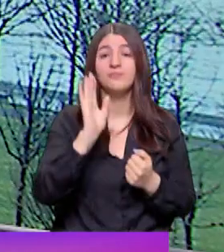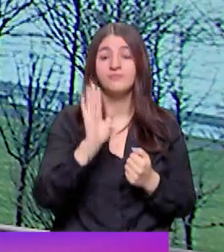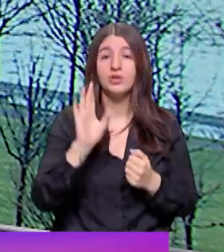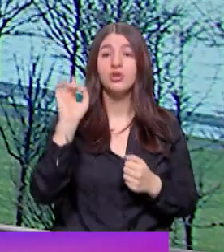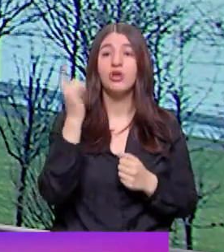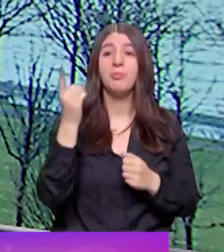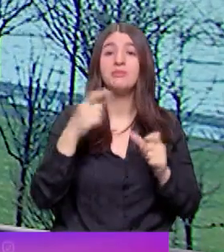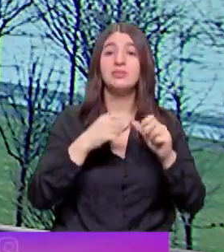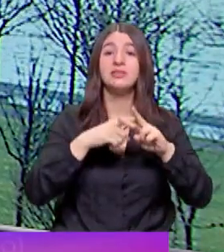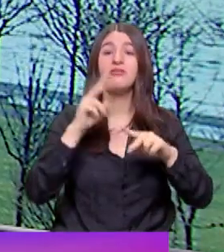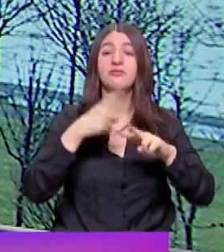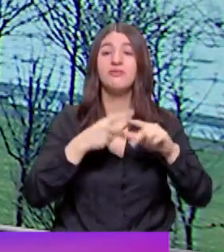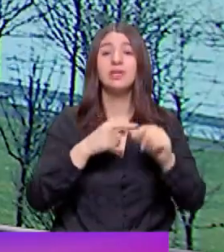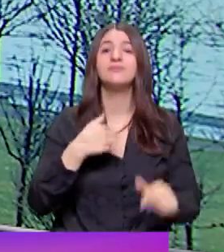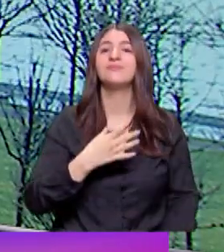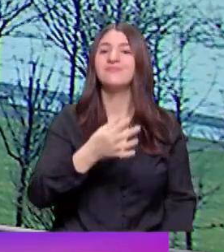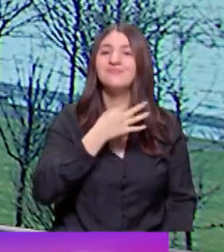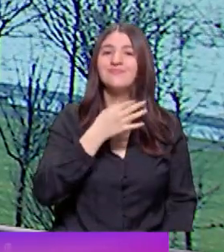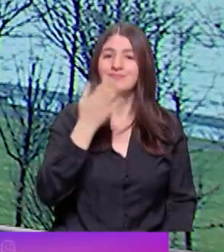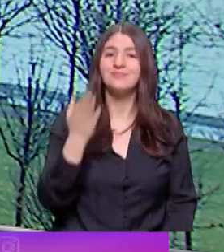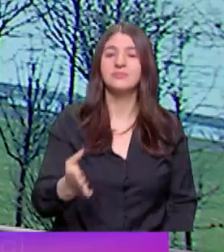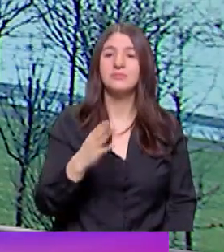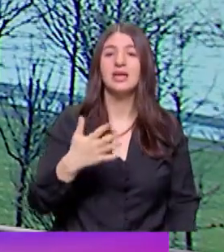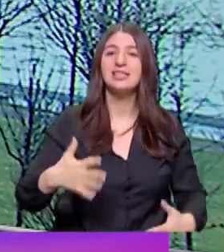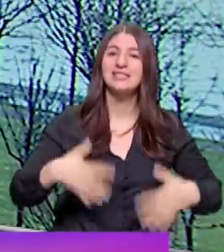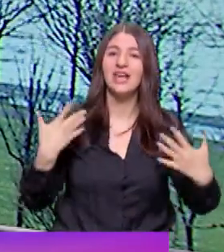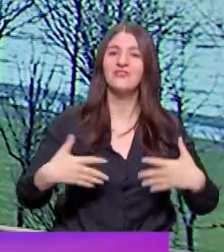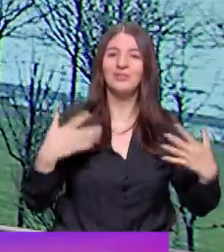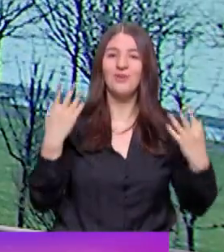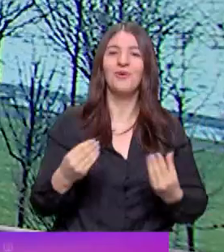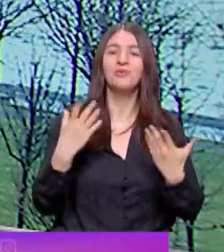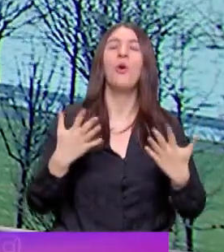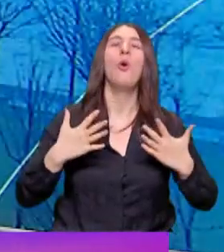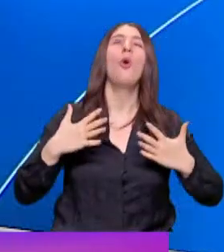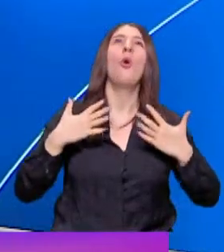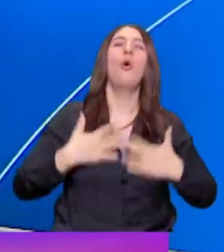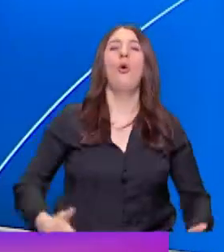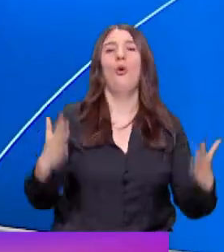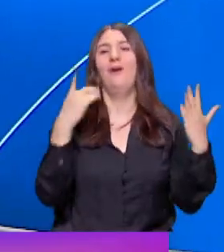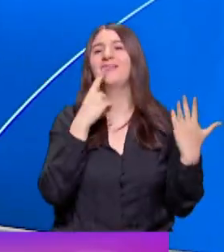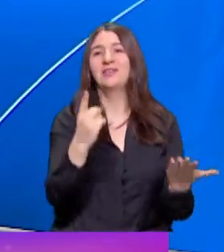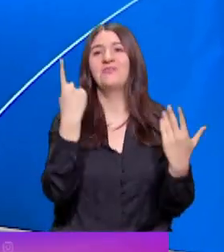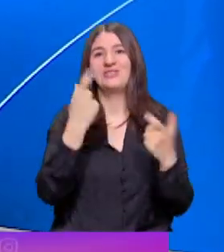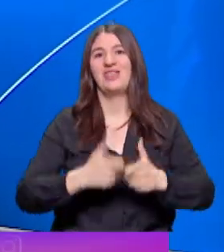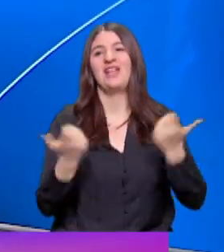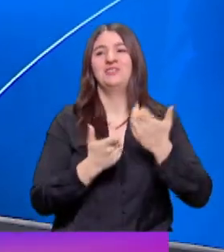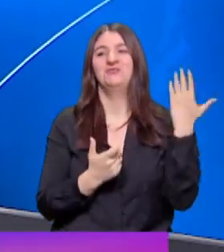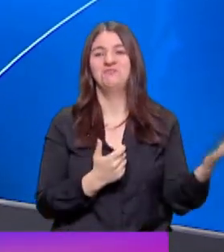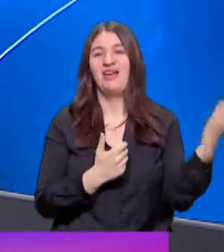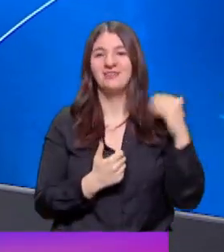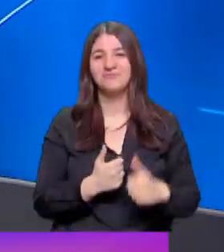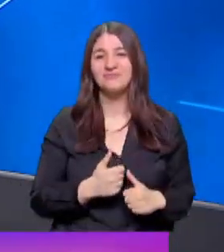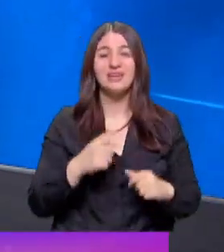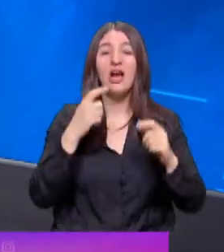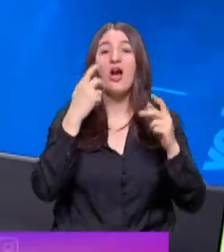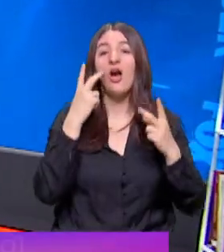de yönetmenin savaştığımız kardeşimle Rica etsem de sevindiğimiz oh dediğimiz bir gelişme